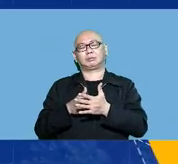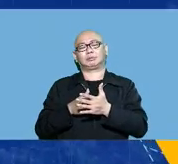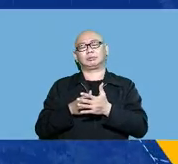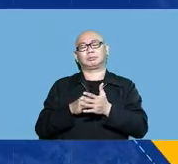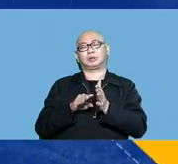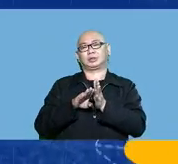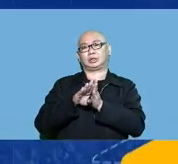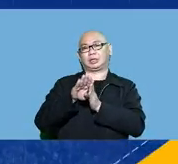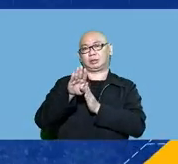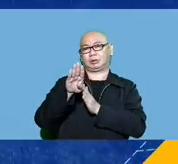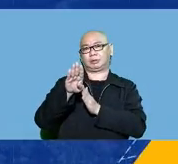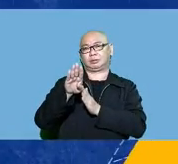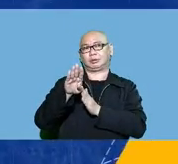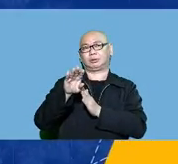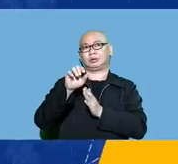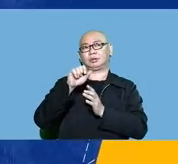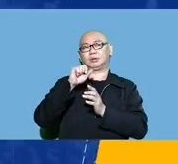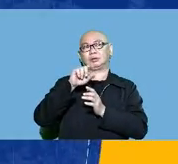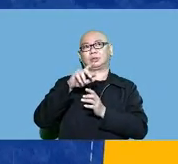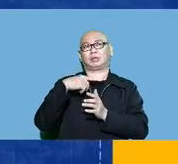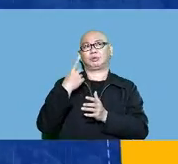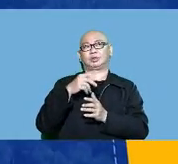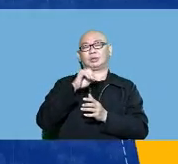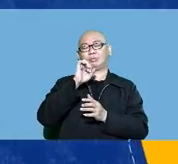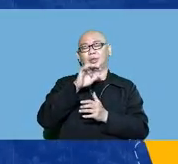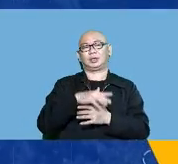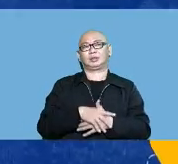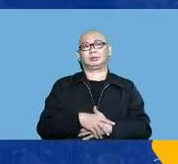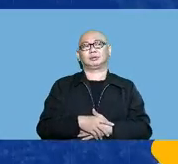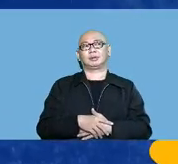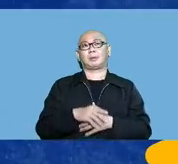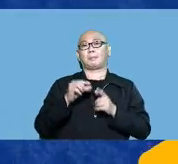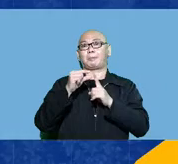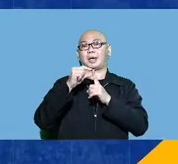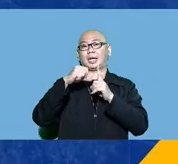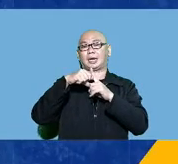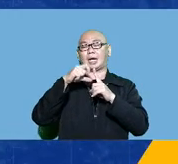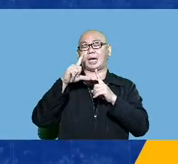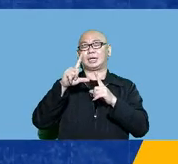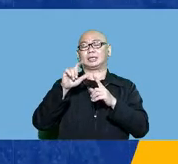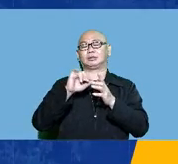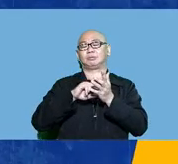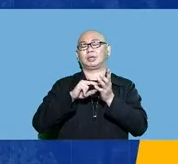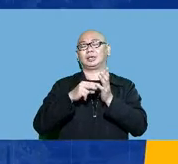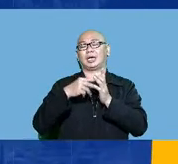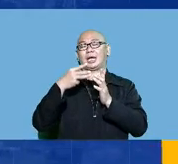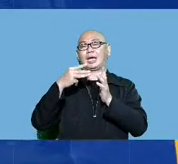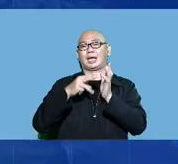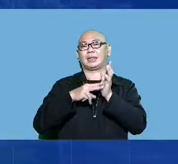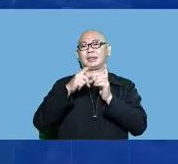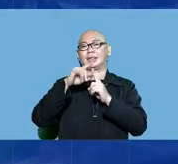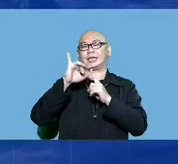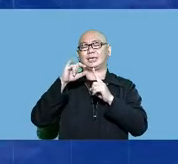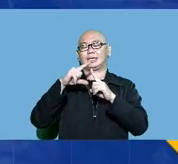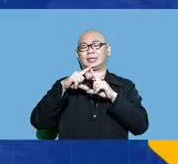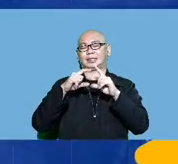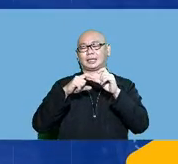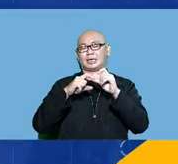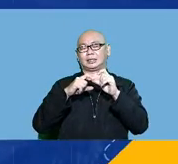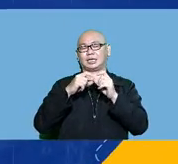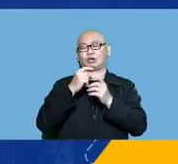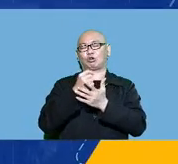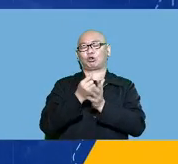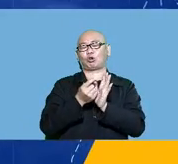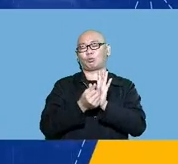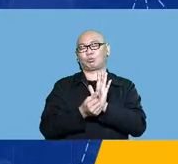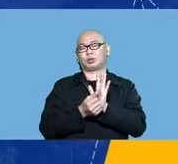akan datang. Kesimpulan yang kami sampaikan Bapak sekalian, PKL sebagai entitas ekonomi punya hak hidup dan berkehidupan yang